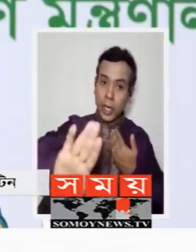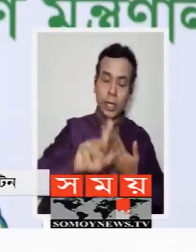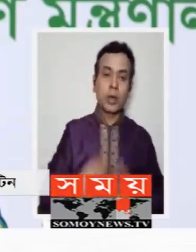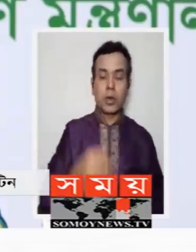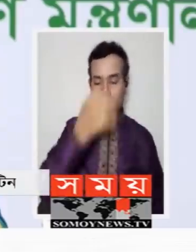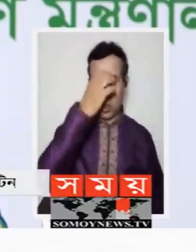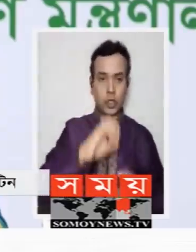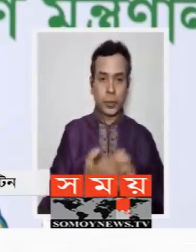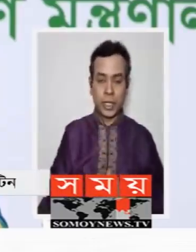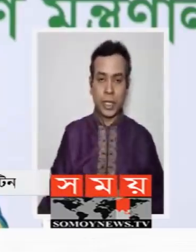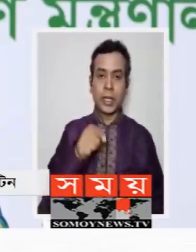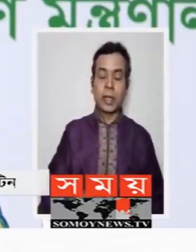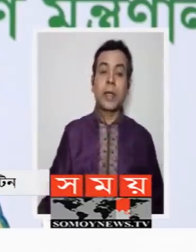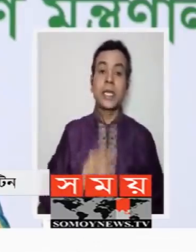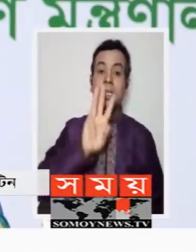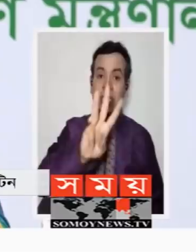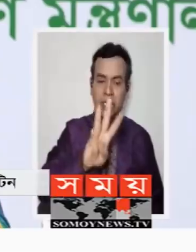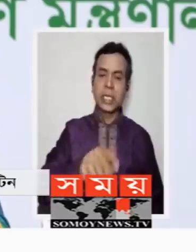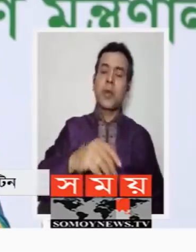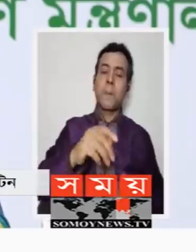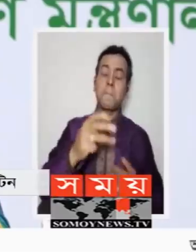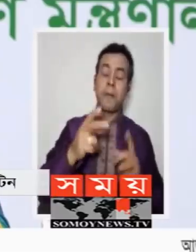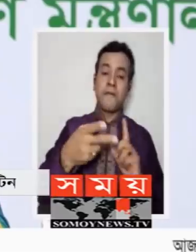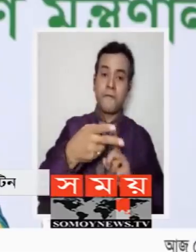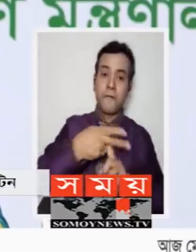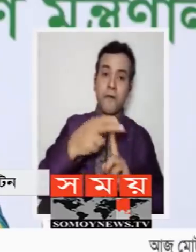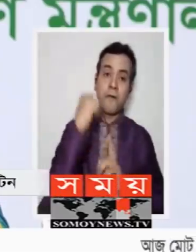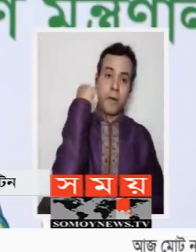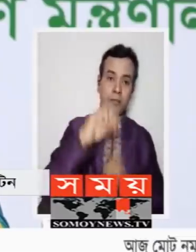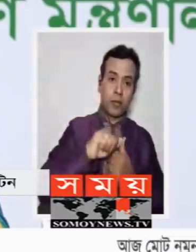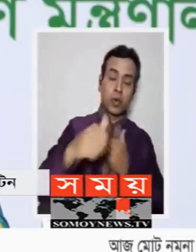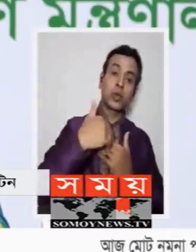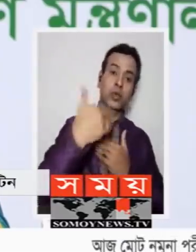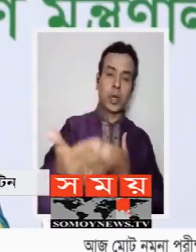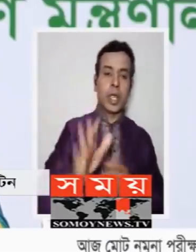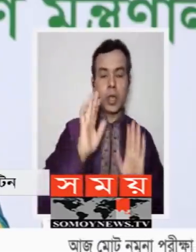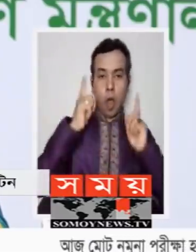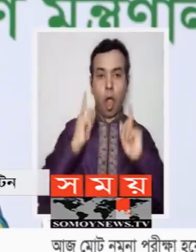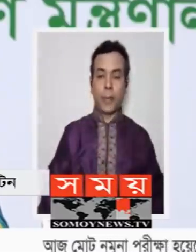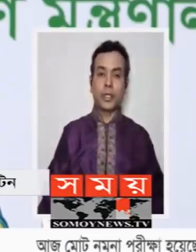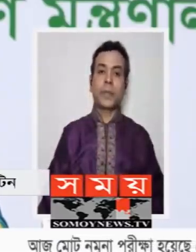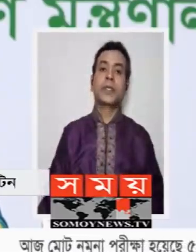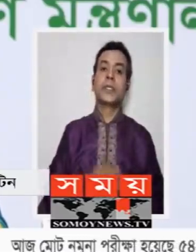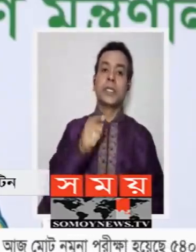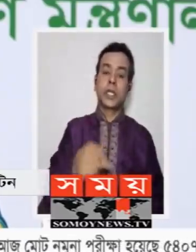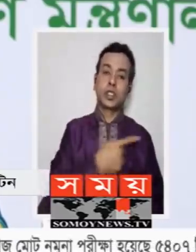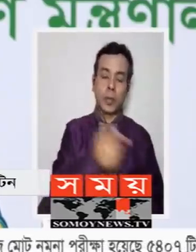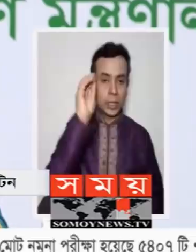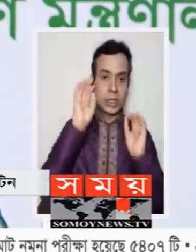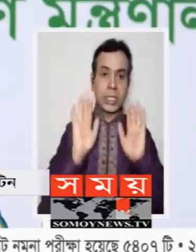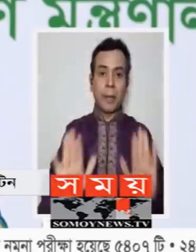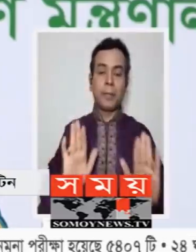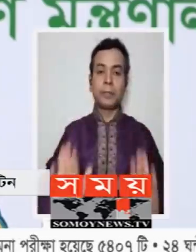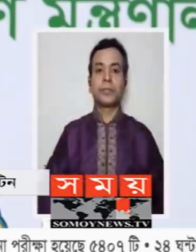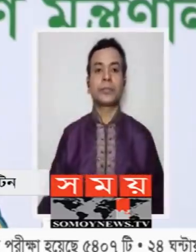আমার মাস্কটা নামানো, এটাও সঠিক নিয়ম, কিন্তু আমার সামনে কেউ নাই, 3 হাত দূরত্বের মধ্যে, আমার 3 ফুট দূরত্বের মধ্যে কেউ